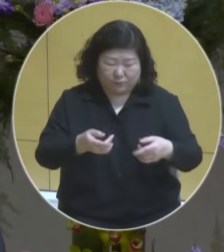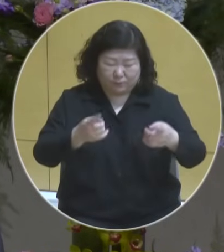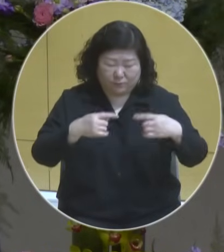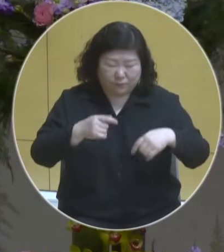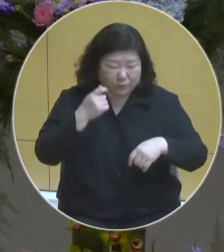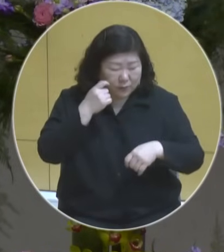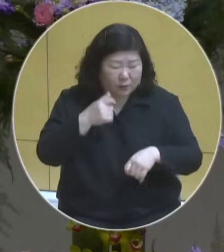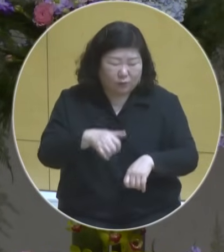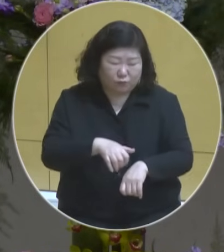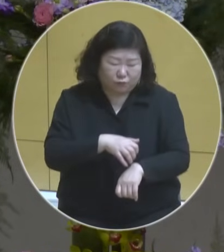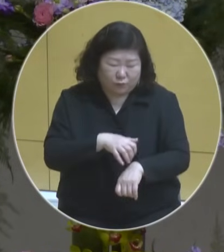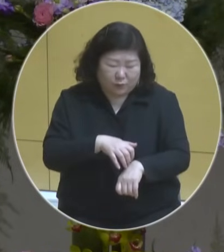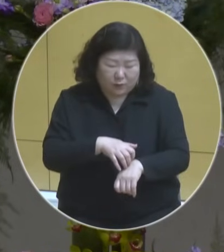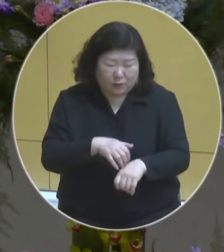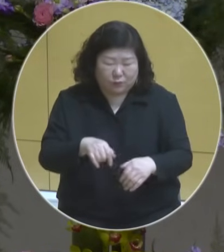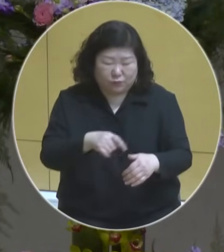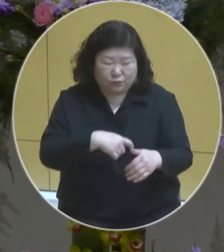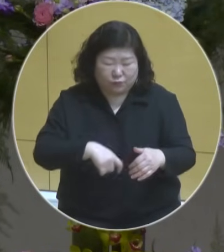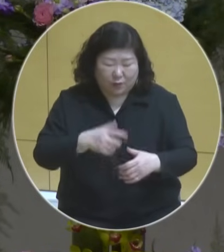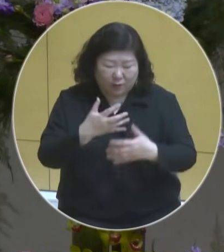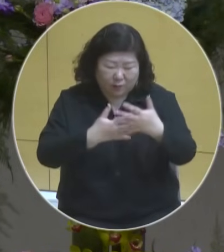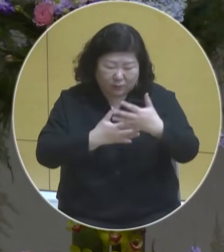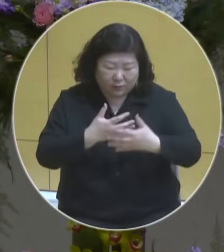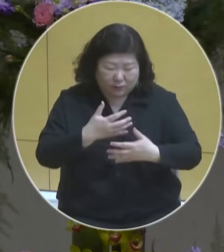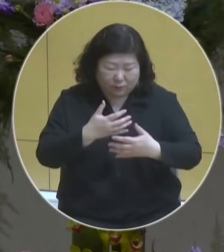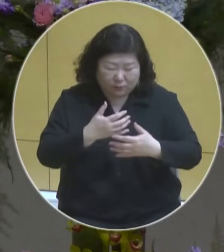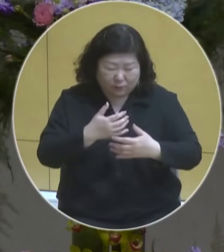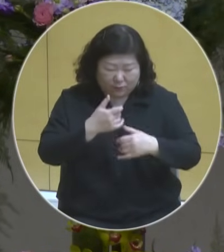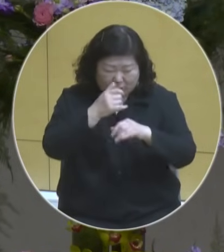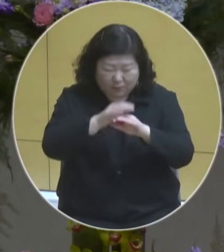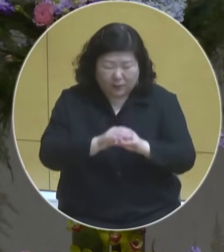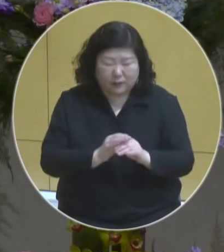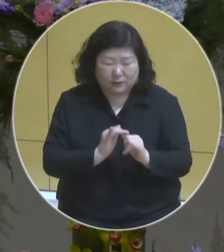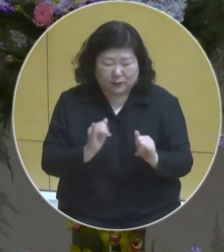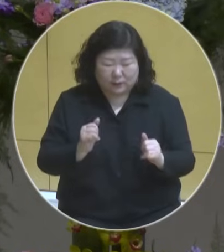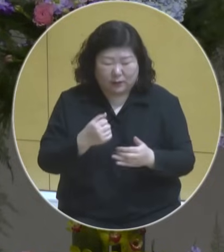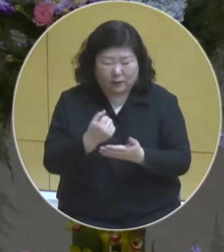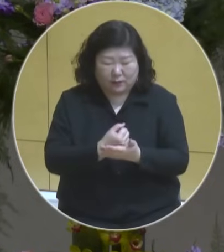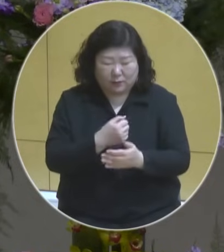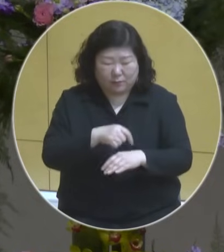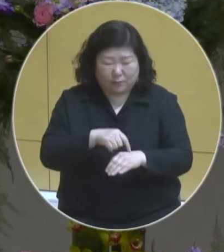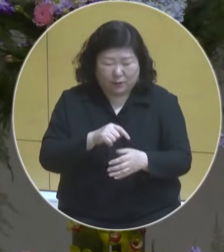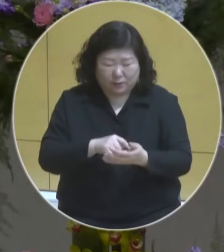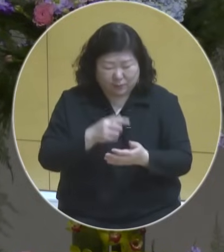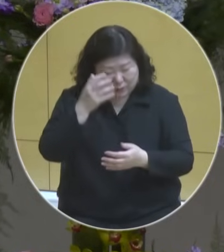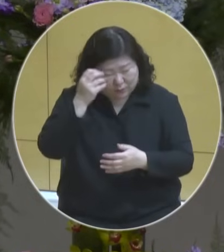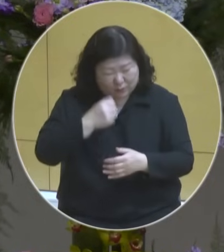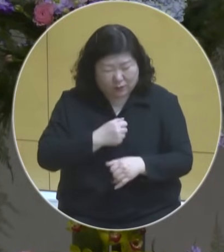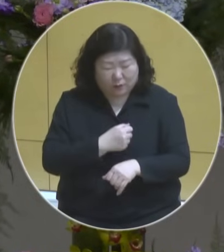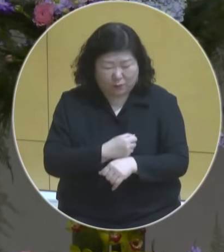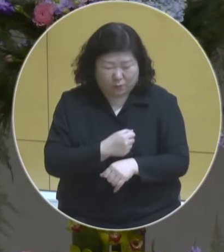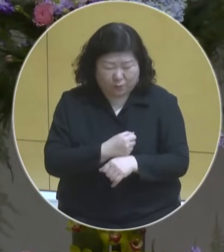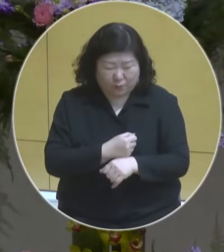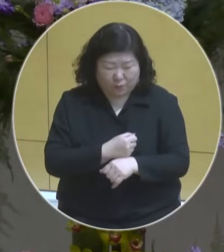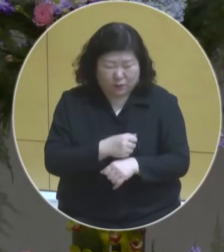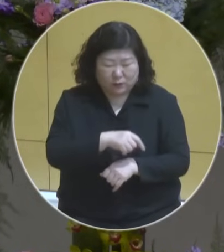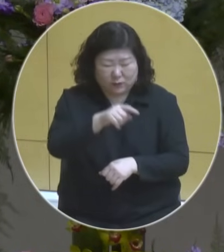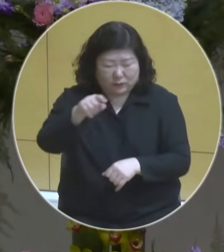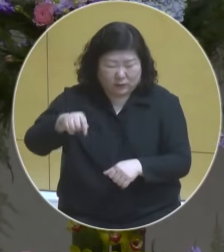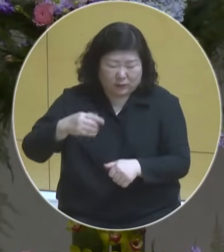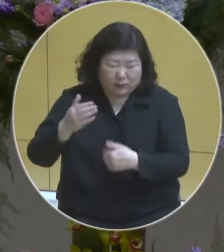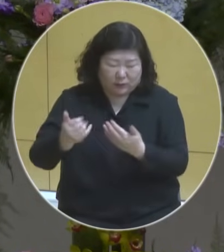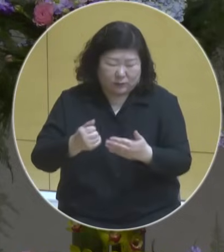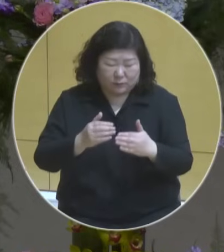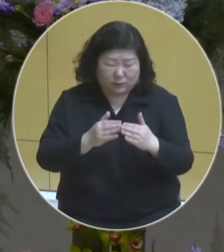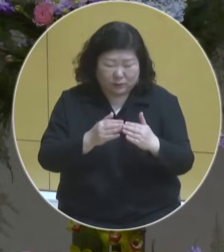편한 가운 영상으로 예배를 드리는 주의 자녀들의 안타까운 마음도 주님 기억하사 저들이 하나님 전에서